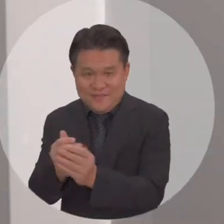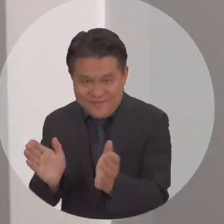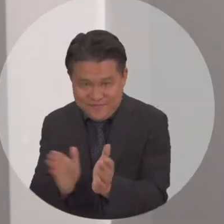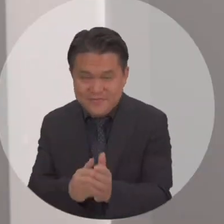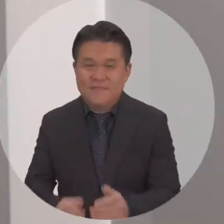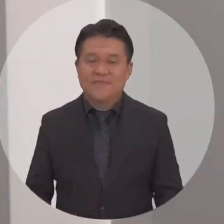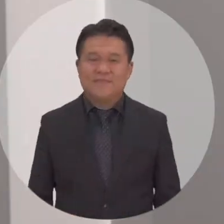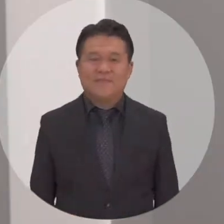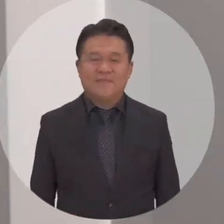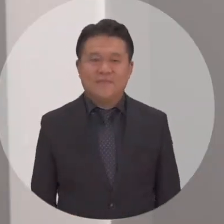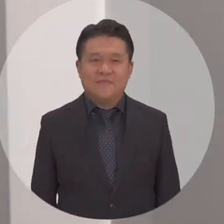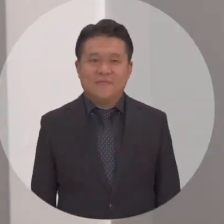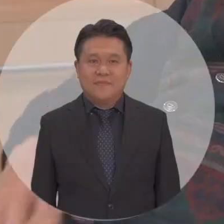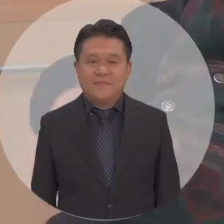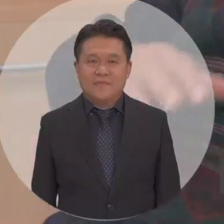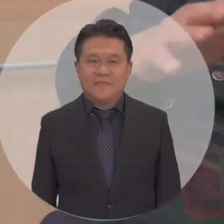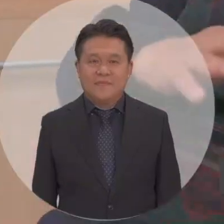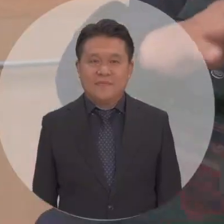씻습니다.